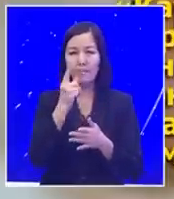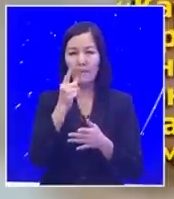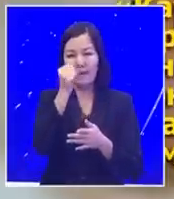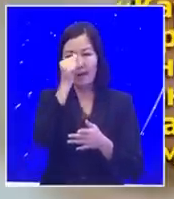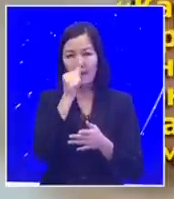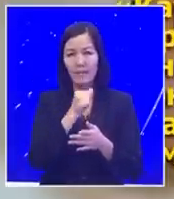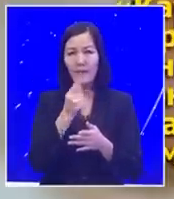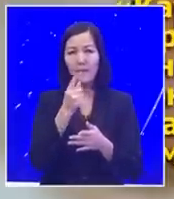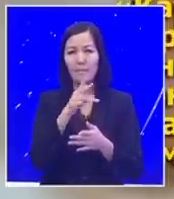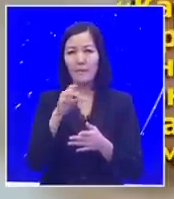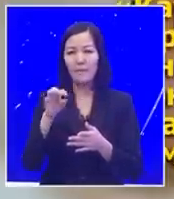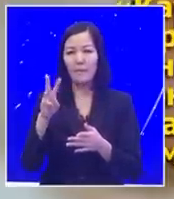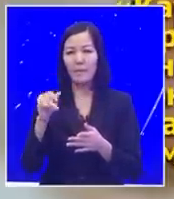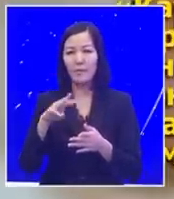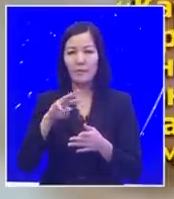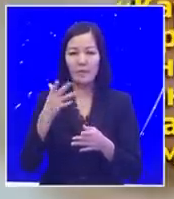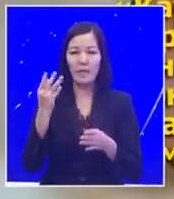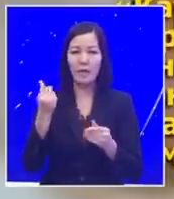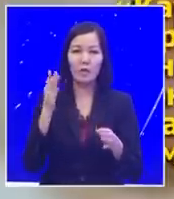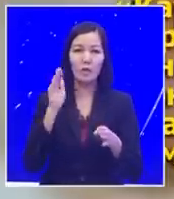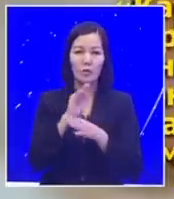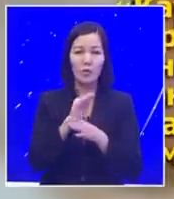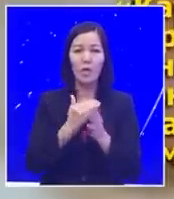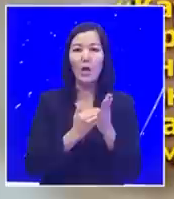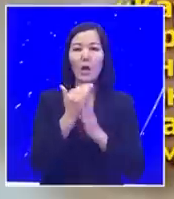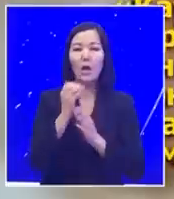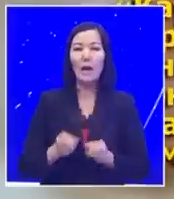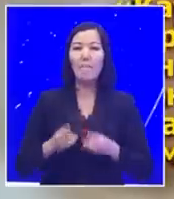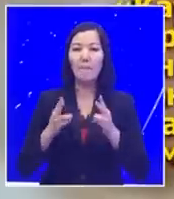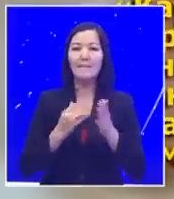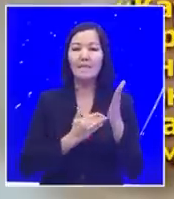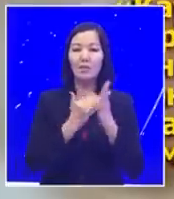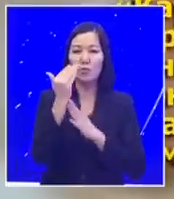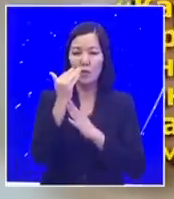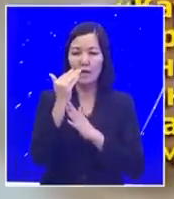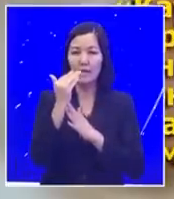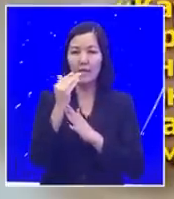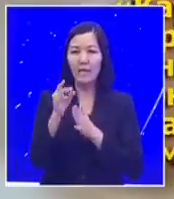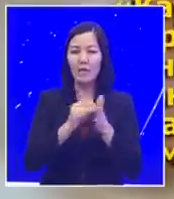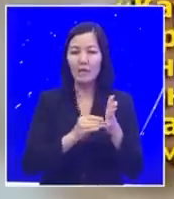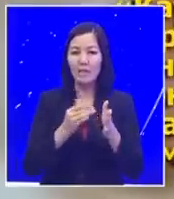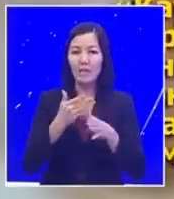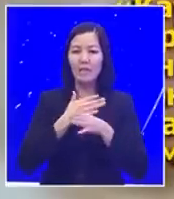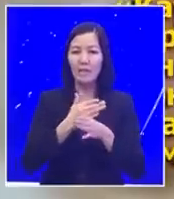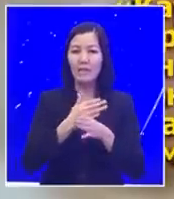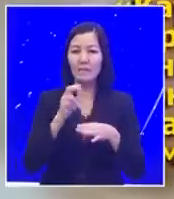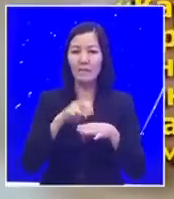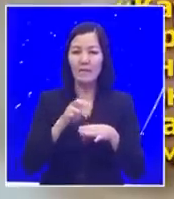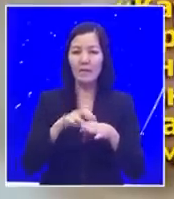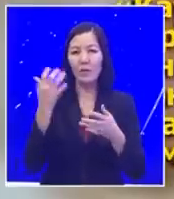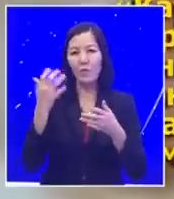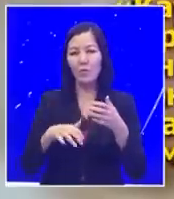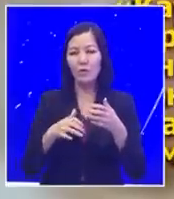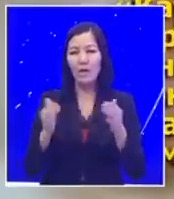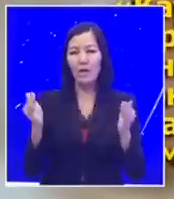шамамен 1 миллион теңгенің үстінде алады. Қауіптілігі жоғары провизорлық стационарлар мен жедел жәрдем дәрігерлері, орта және кіші